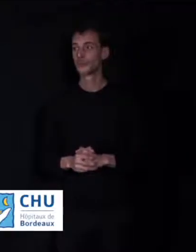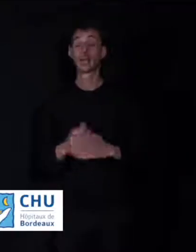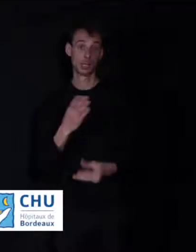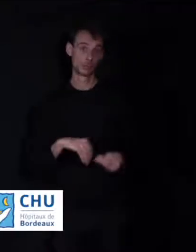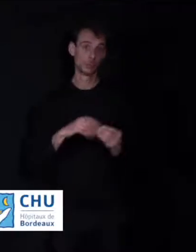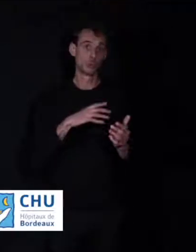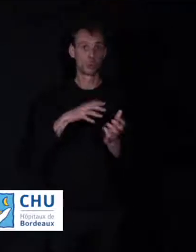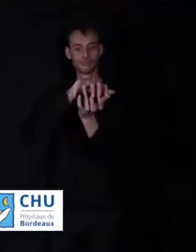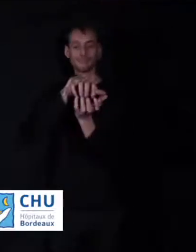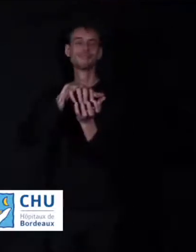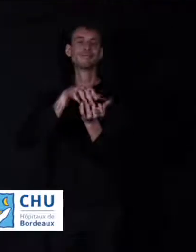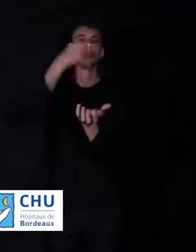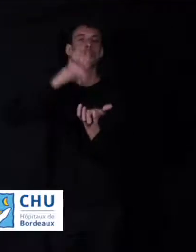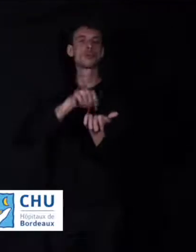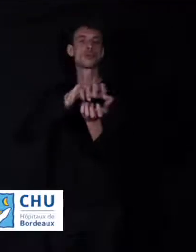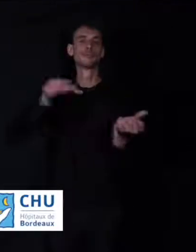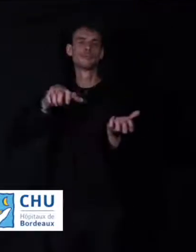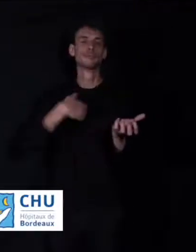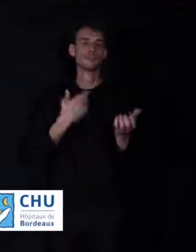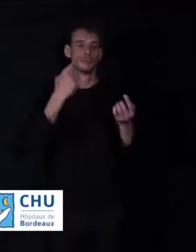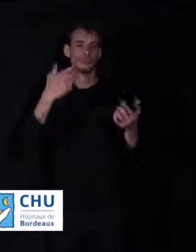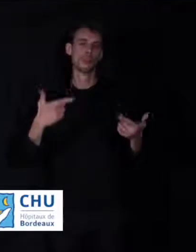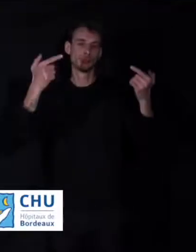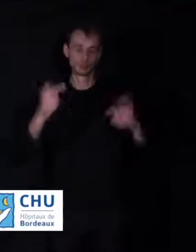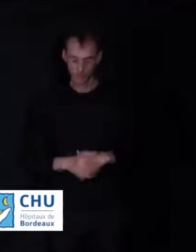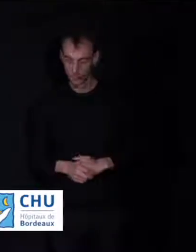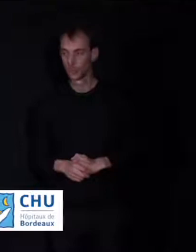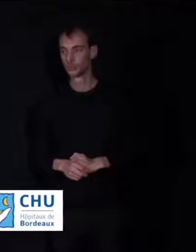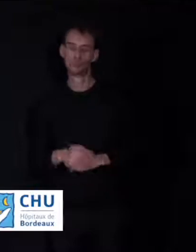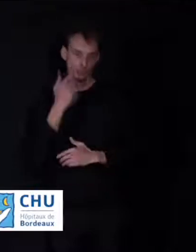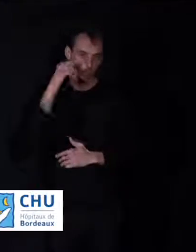j'y reviendrai. L'autre message clé, c'est que finalement les femmes